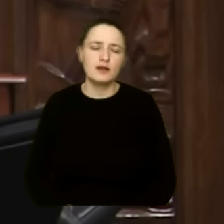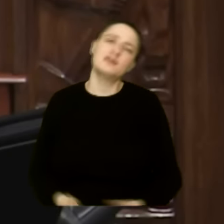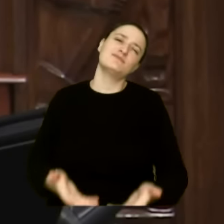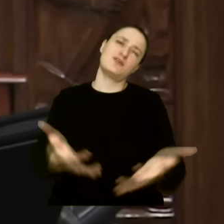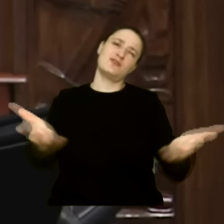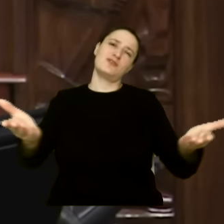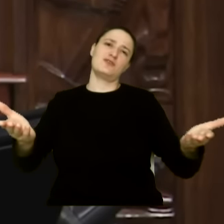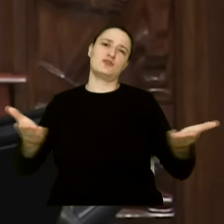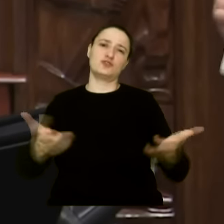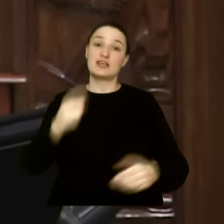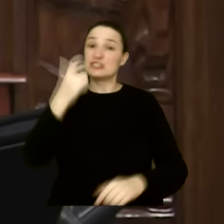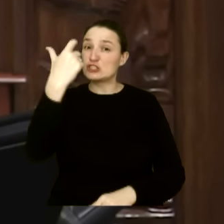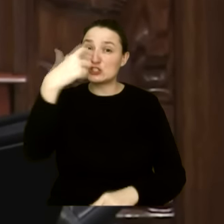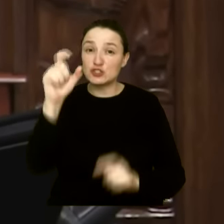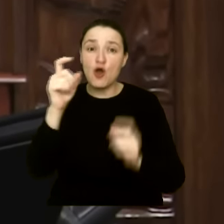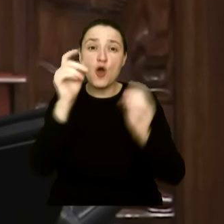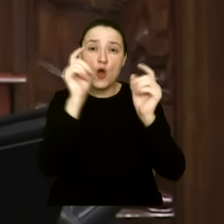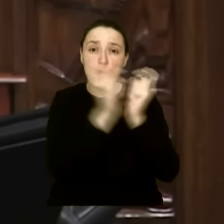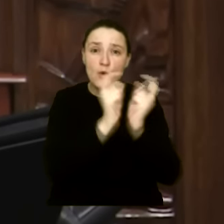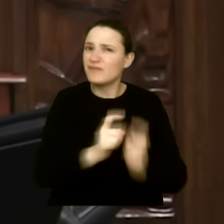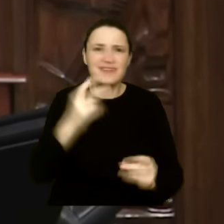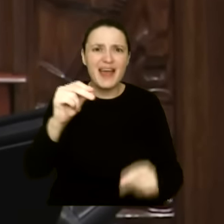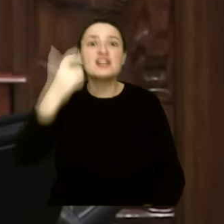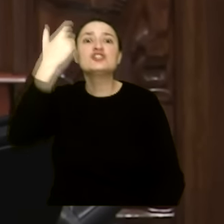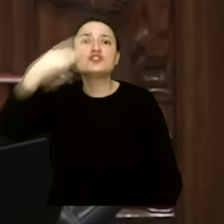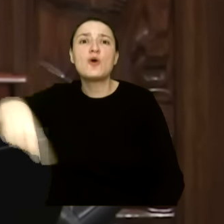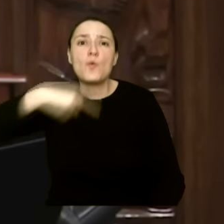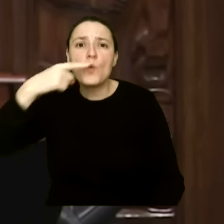nie 100 konkretów, tylko 100 kłamstw.